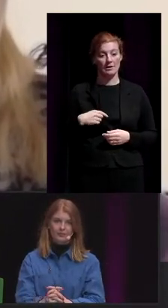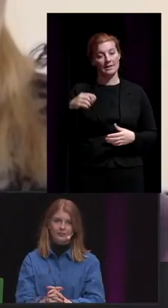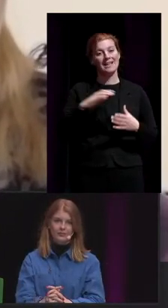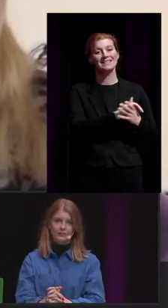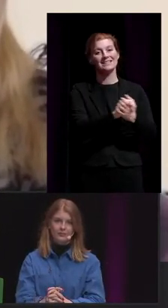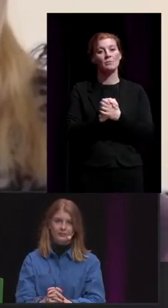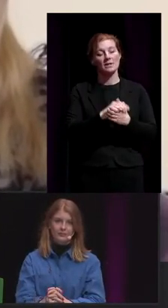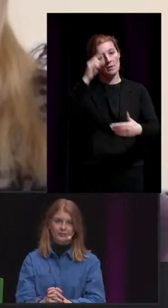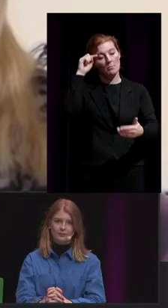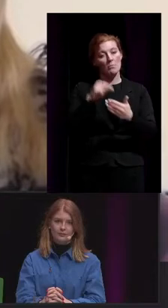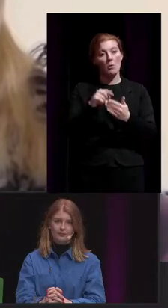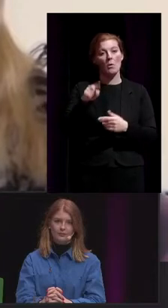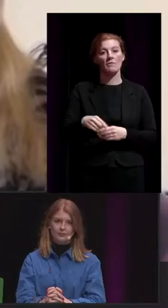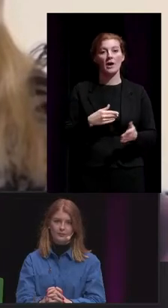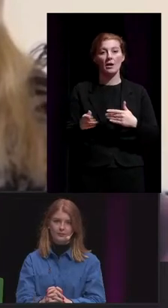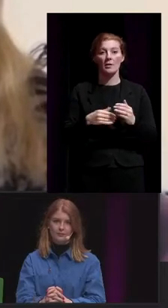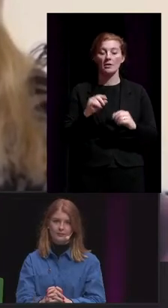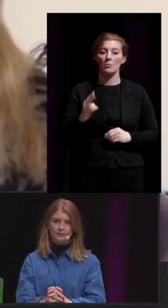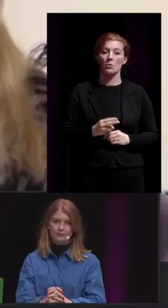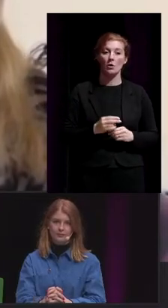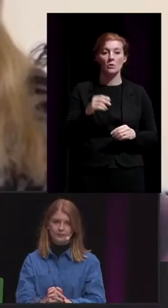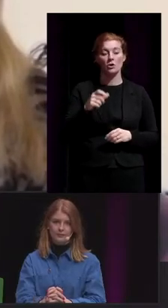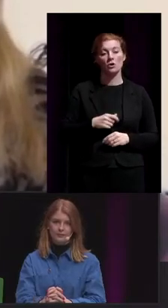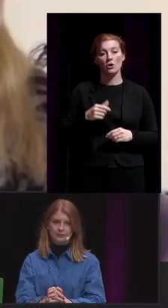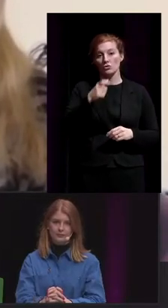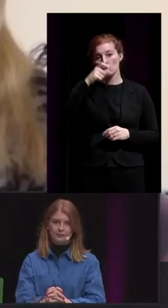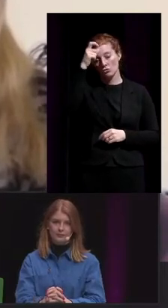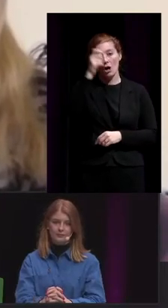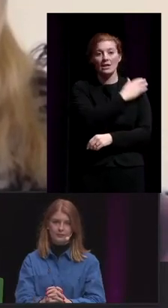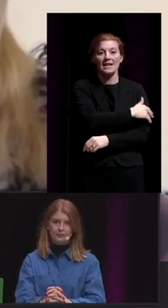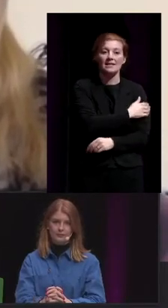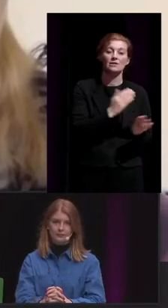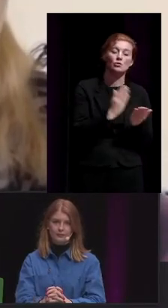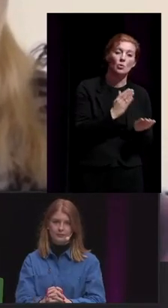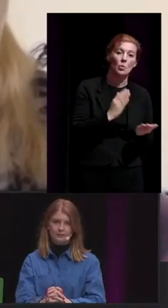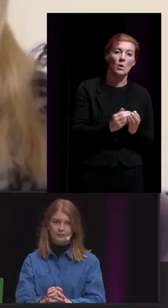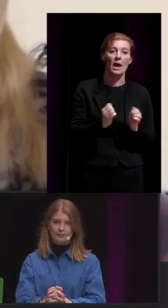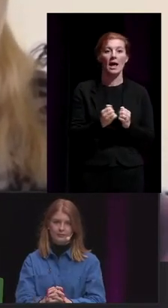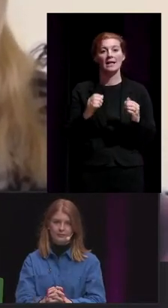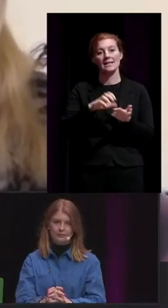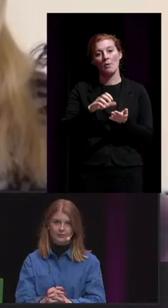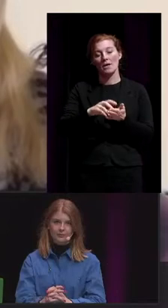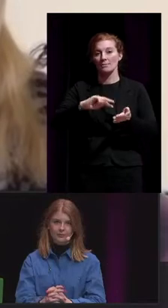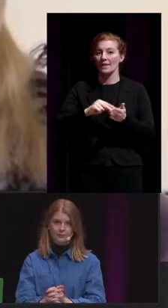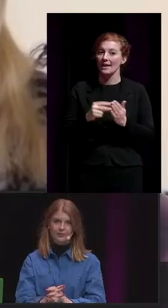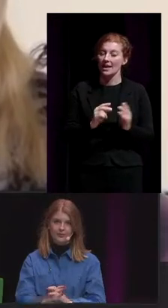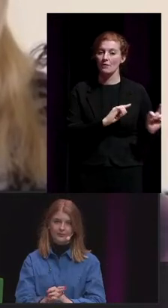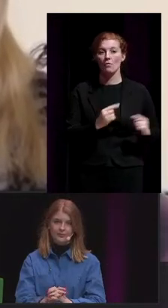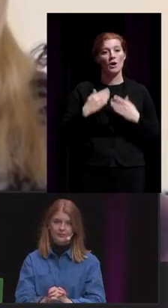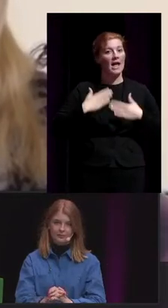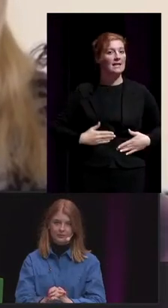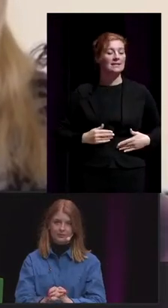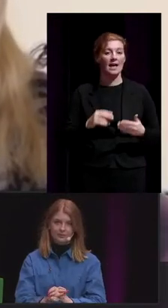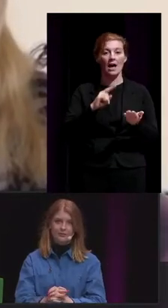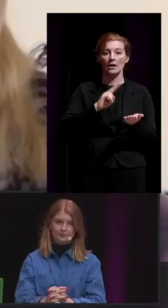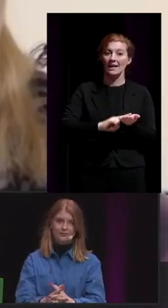arbetet. Både inom socialtjänst, skola, samhällsplanering, folkhälsa, kansli. Alla är ju viktiga, för